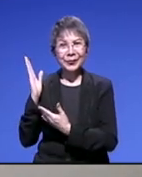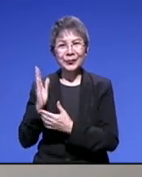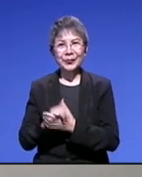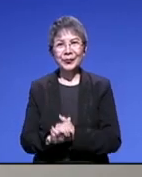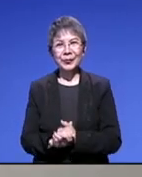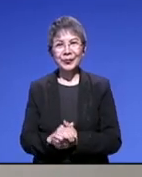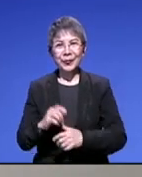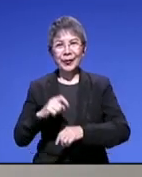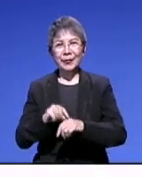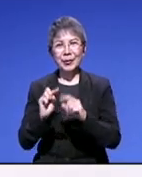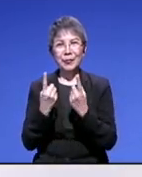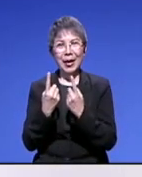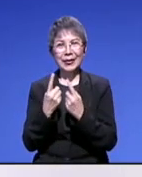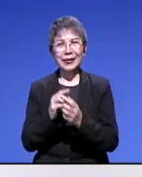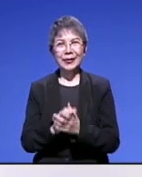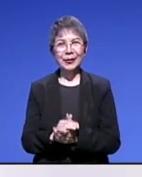waktu Indonesia Barat.